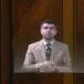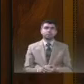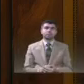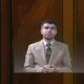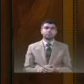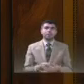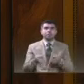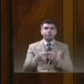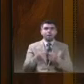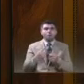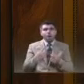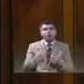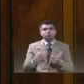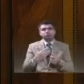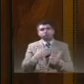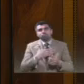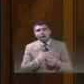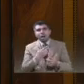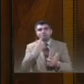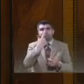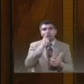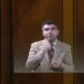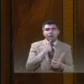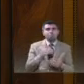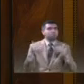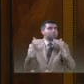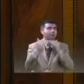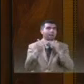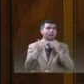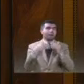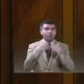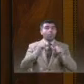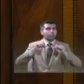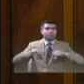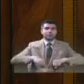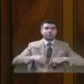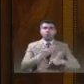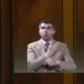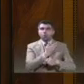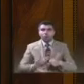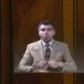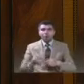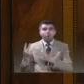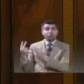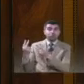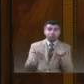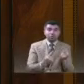أحب من أحب وكره من كره سيد رئيس الحكومة، هذه الحكومة هذه جات وجابت معها